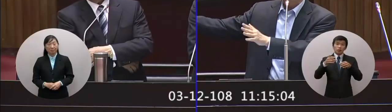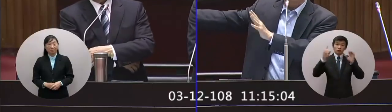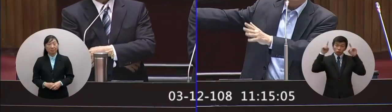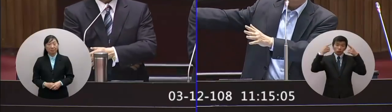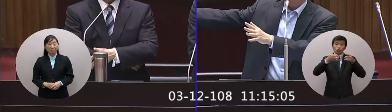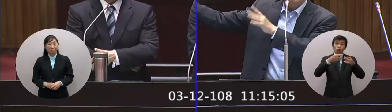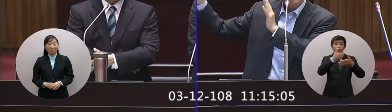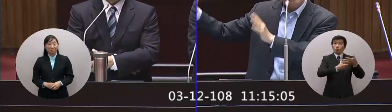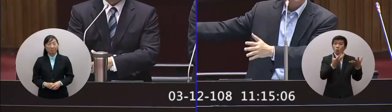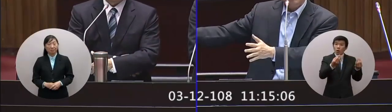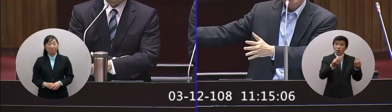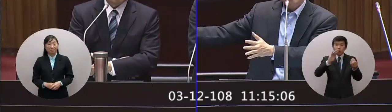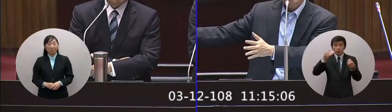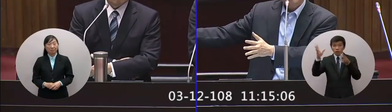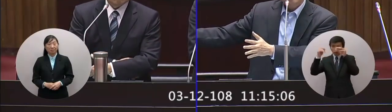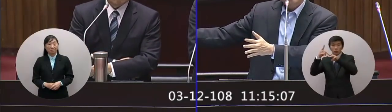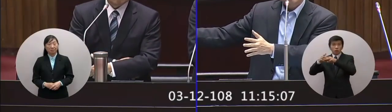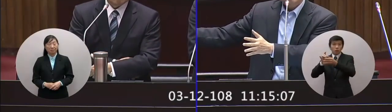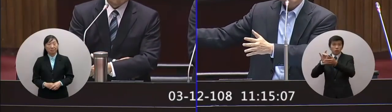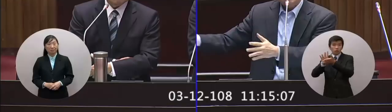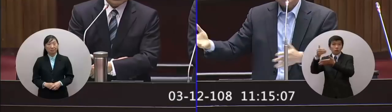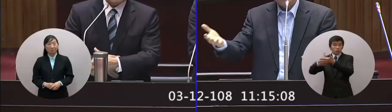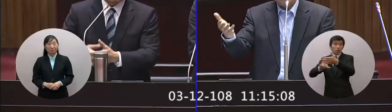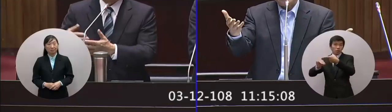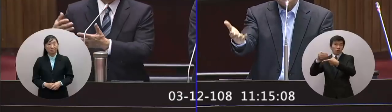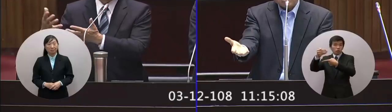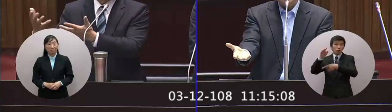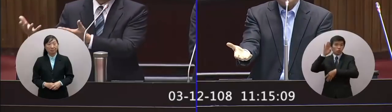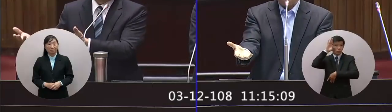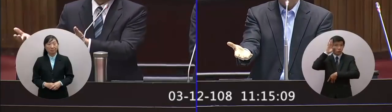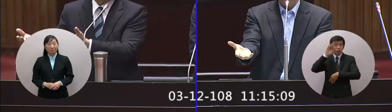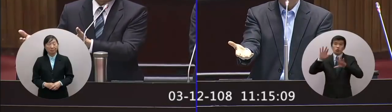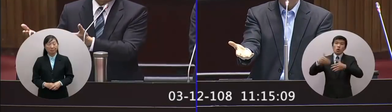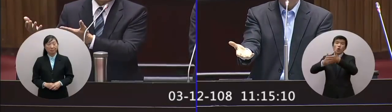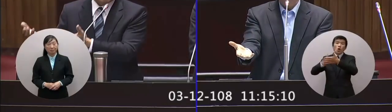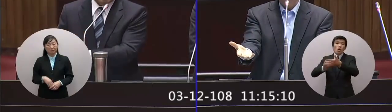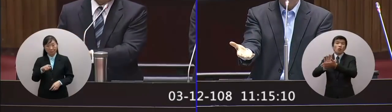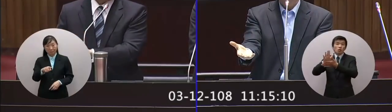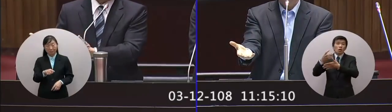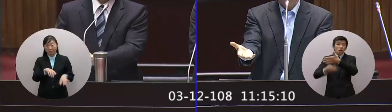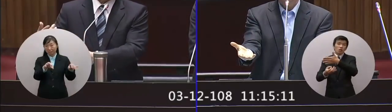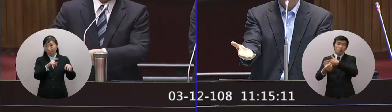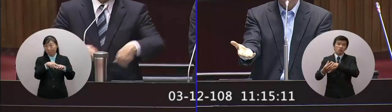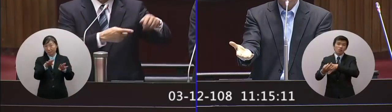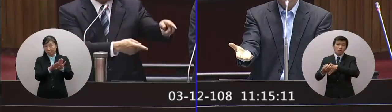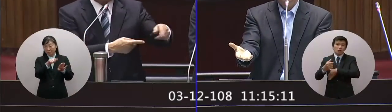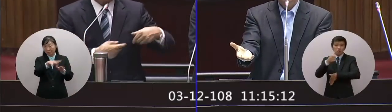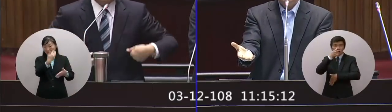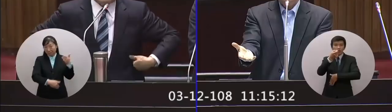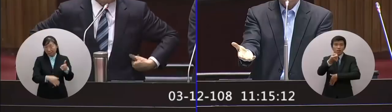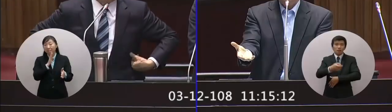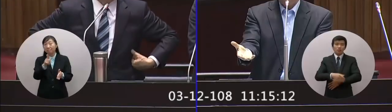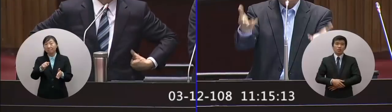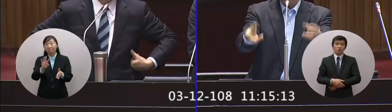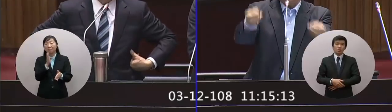删5%-9%，科技预算还剩下多少？ 就是资本门统删，结果去删到